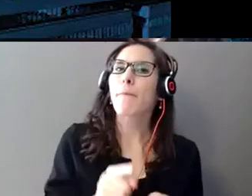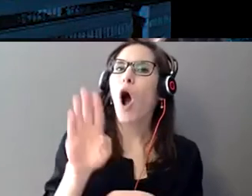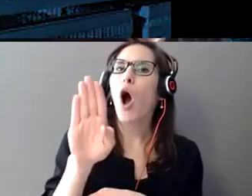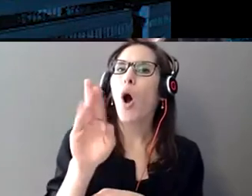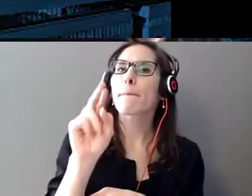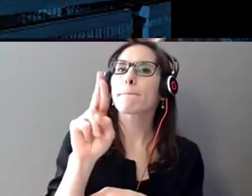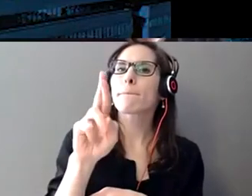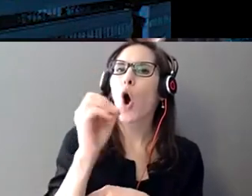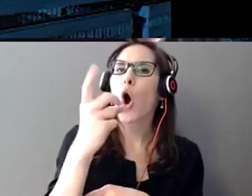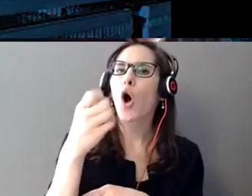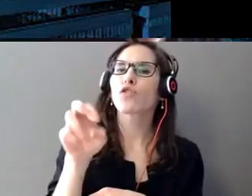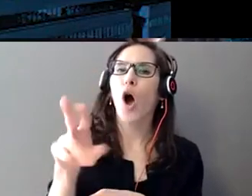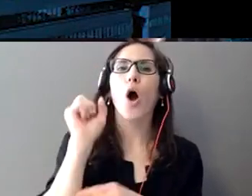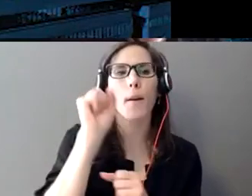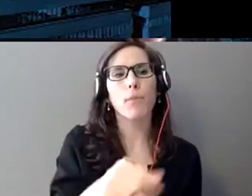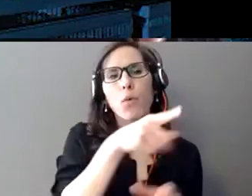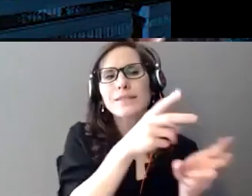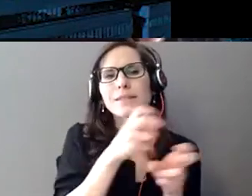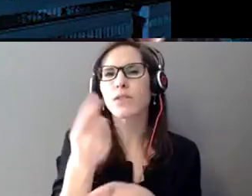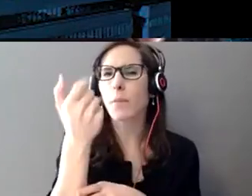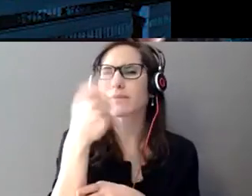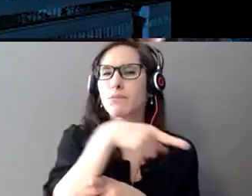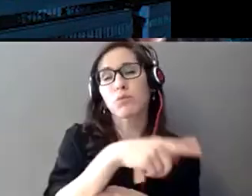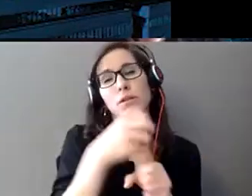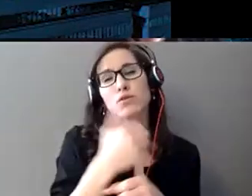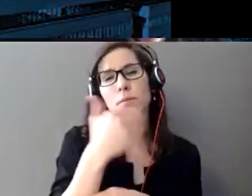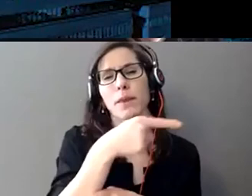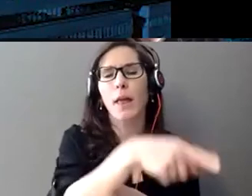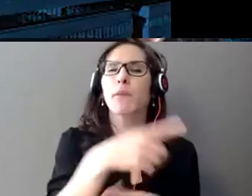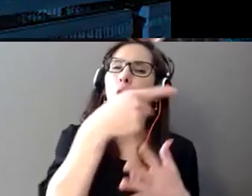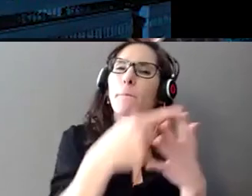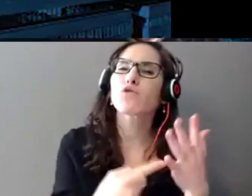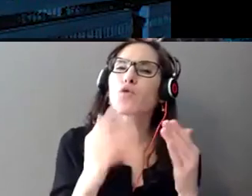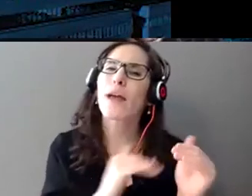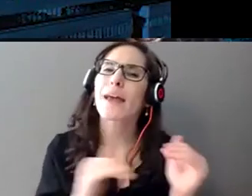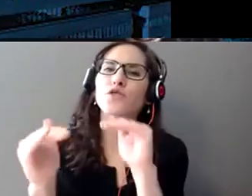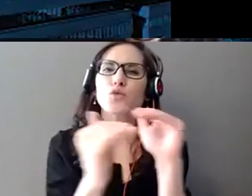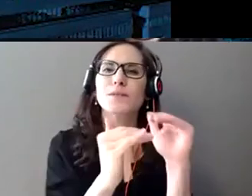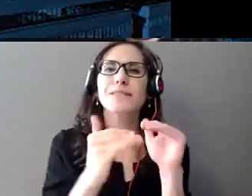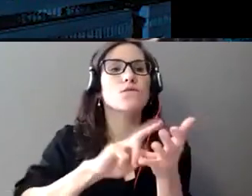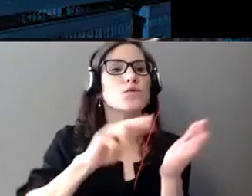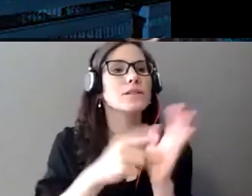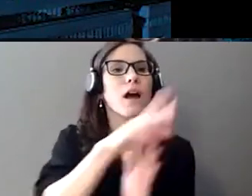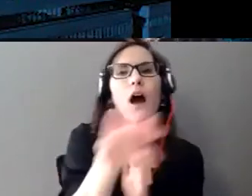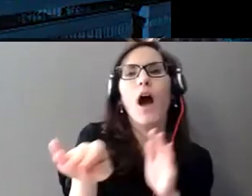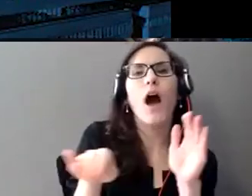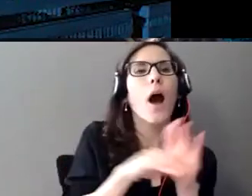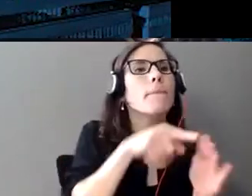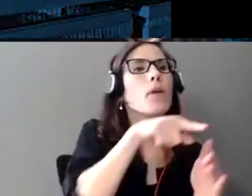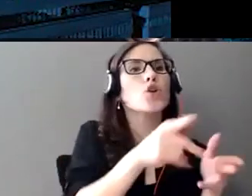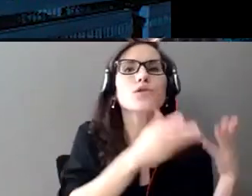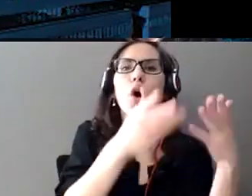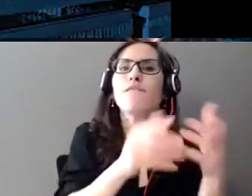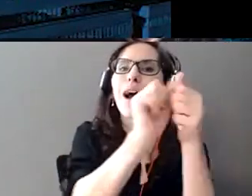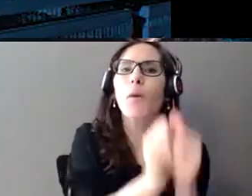mieux que moi ce que j'essaie de vous dire en peu de temps les mesures inclusives ne se substituent pas à l'offre existante d'accommodement individualisé